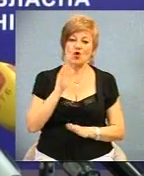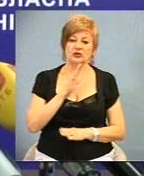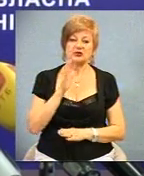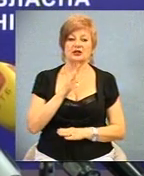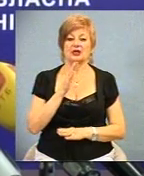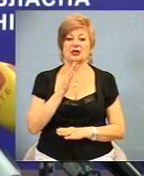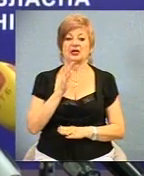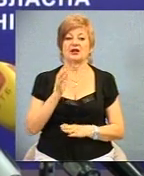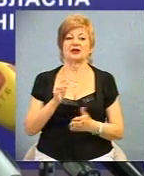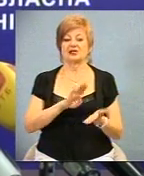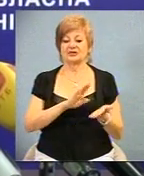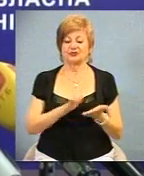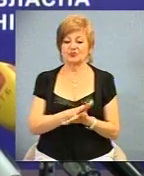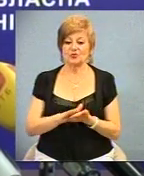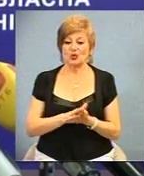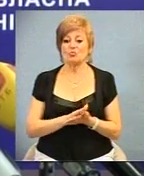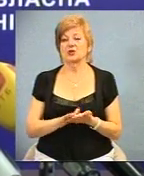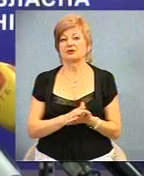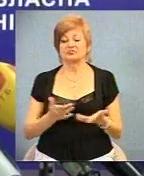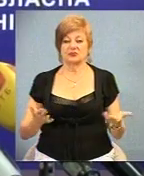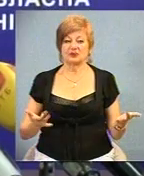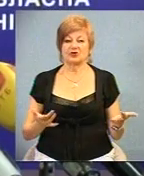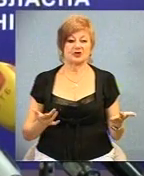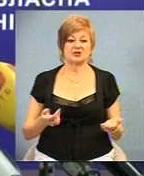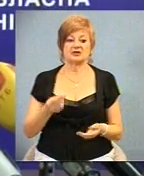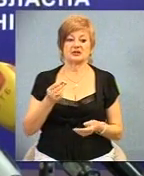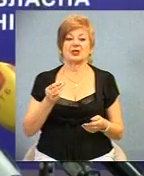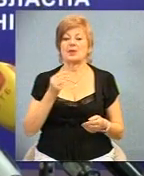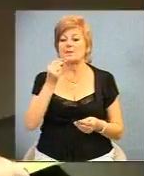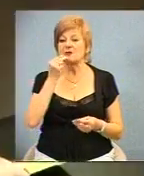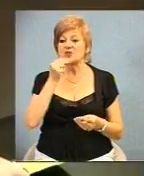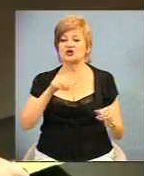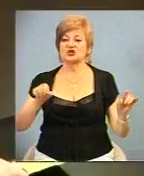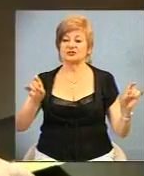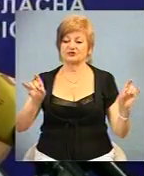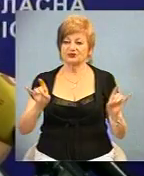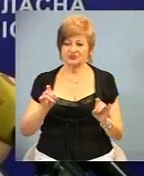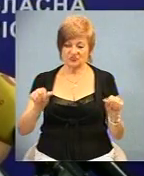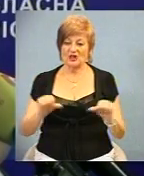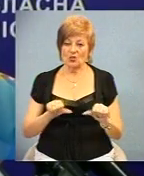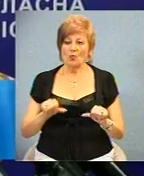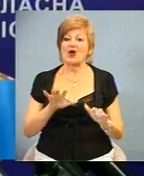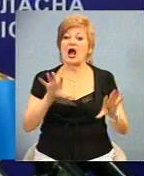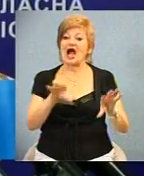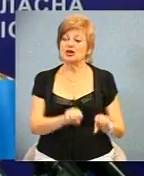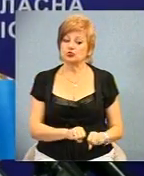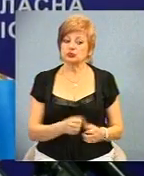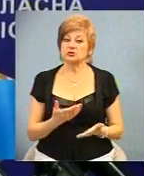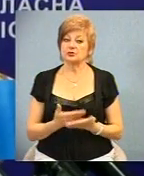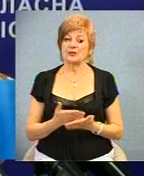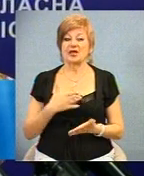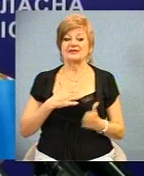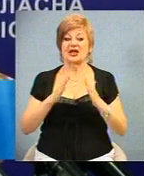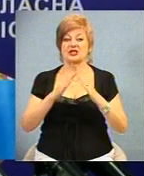и смывы с рук, и смывы, получается, самого пищеблока, который арендуется. У нас лагерь находится при